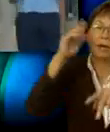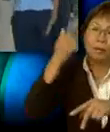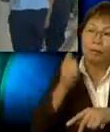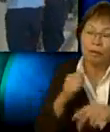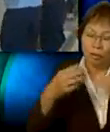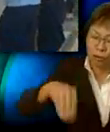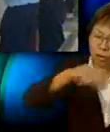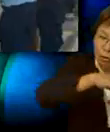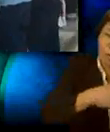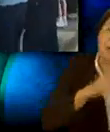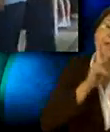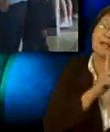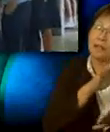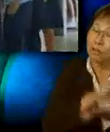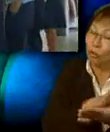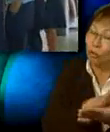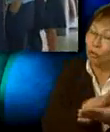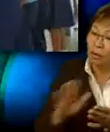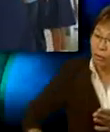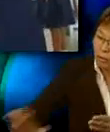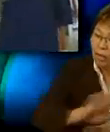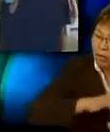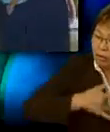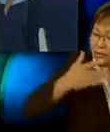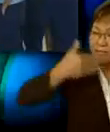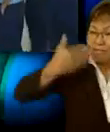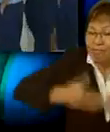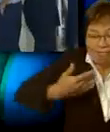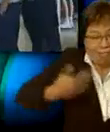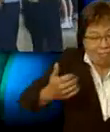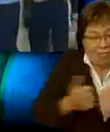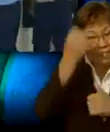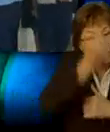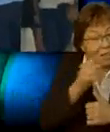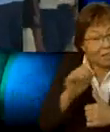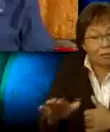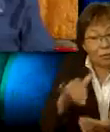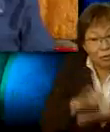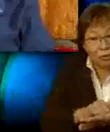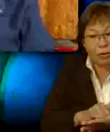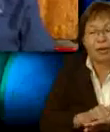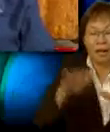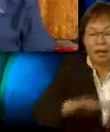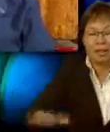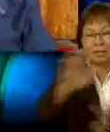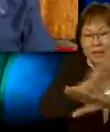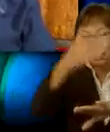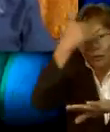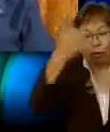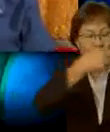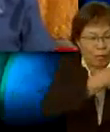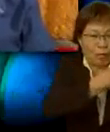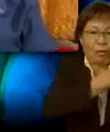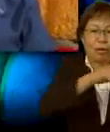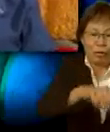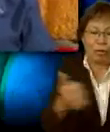yang menjual kuih di kantin sekolah? Bukankah mereka akan berasa gembira dengan sikap kamu itu? Adik-adik, janganlah lupakan